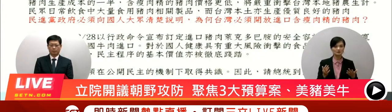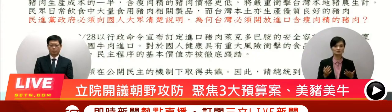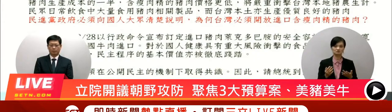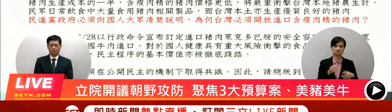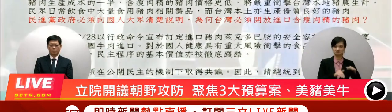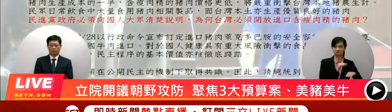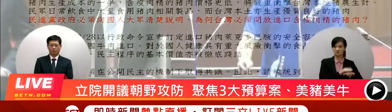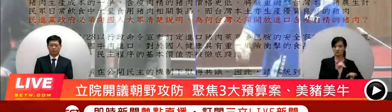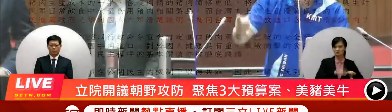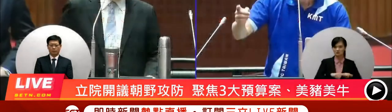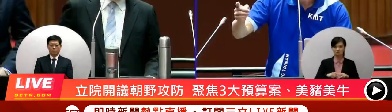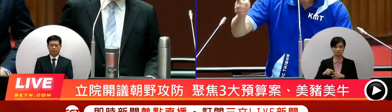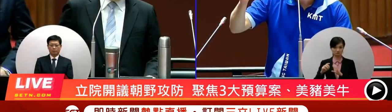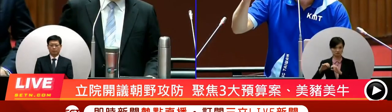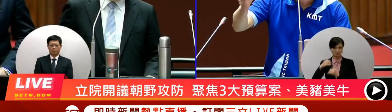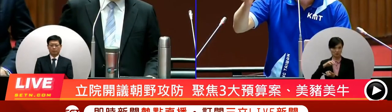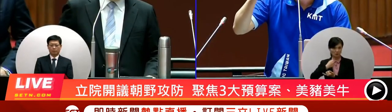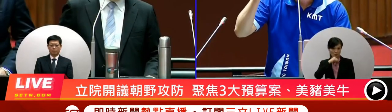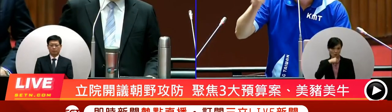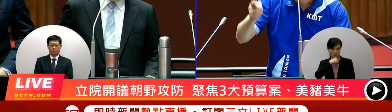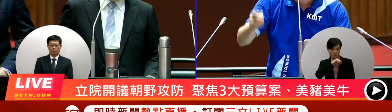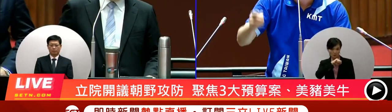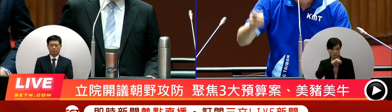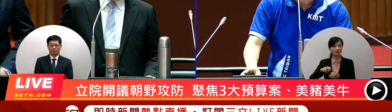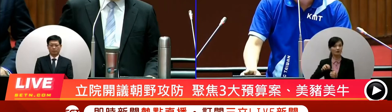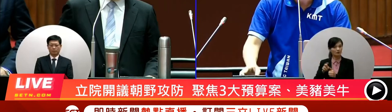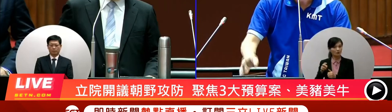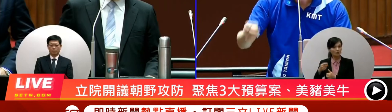半。将来进口含瘦